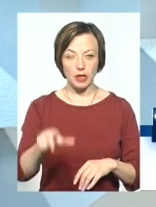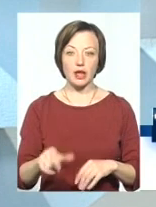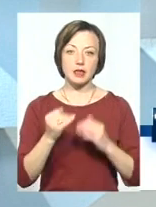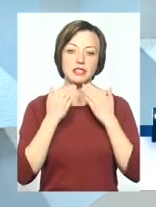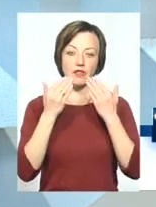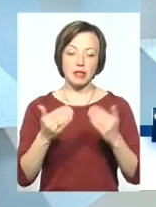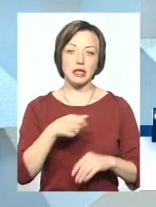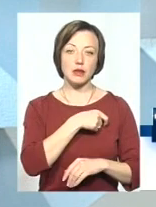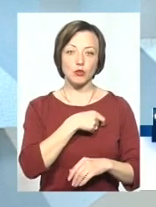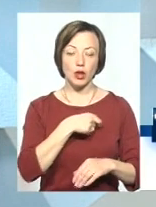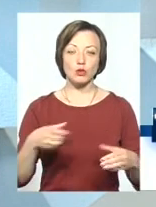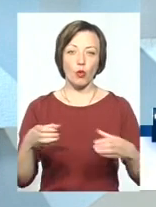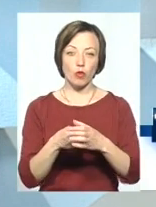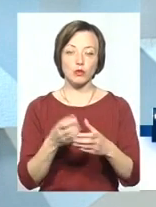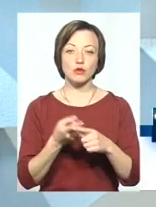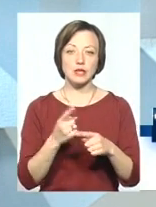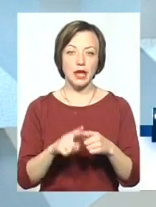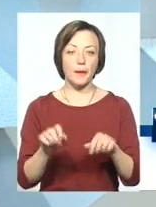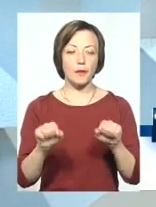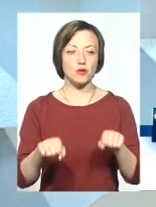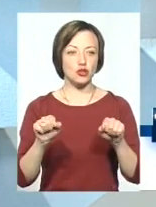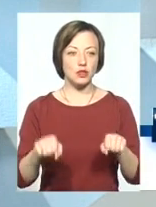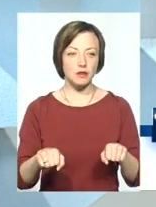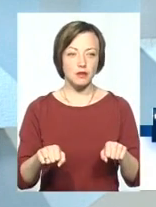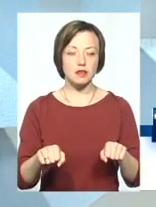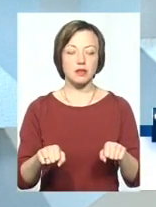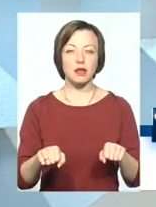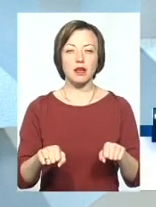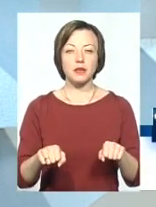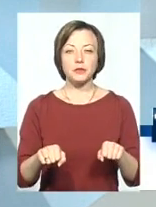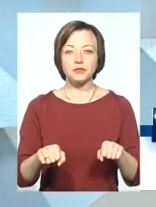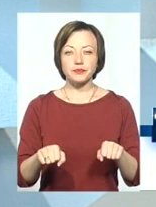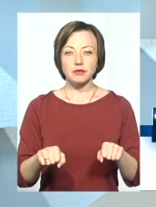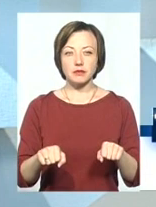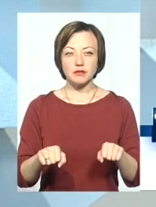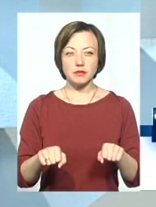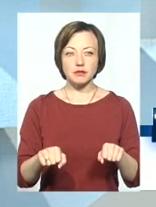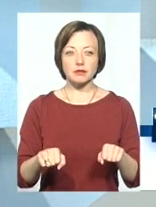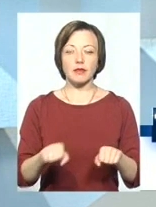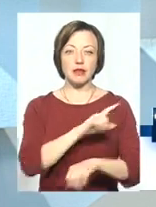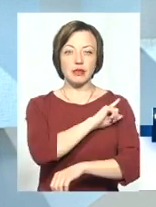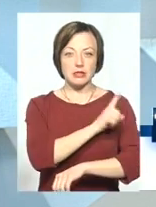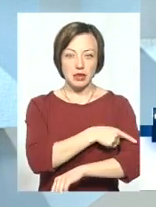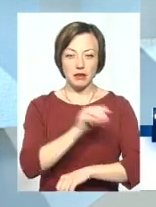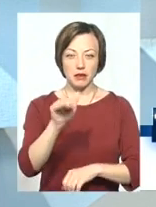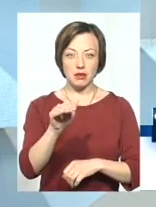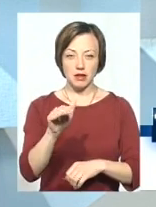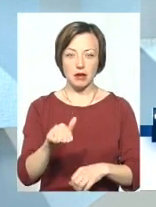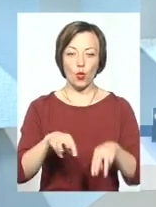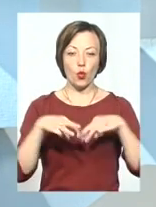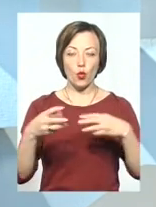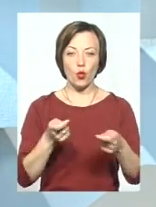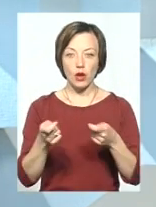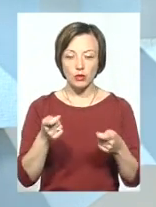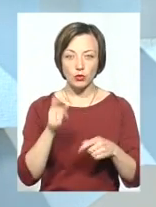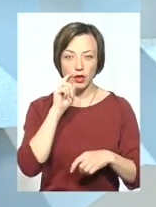звернення депутатського корпусу - це можливість достатньо голосно постукати у двері уряду України,